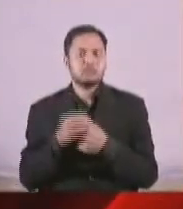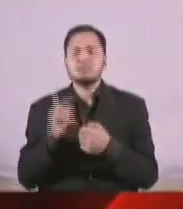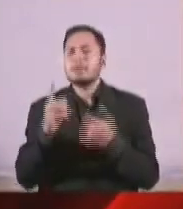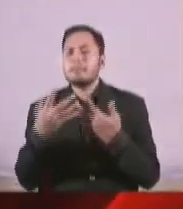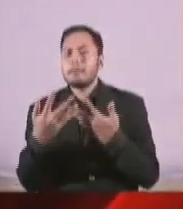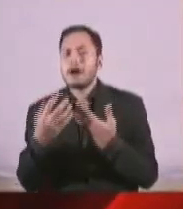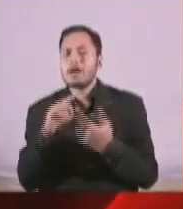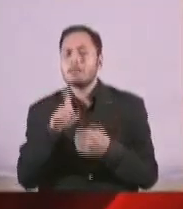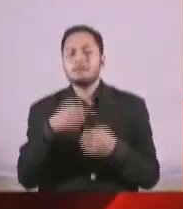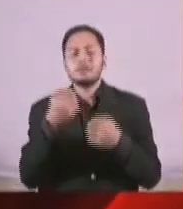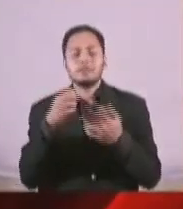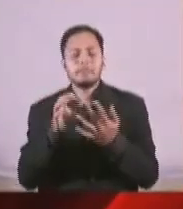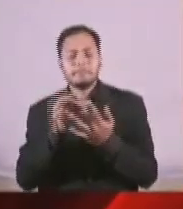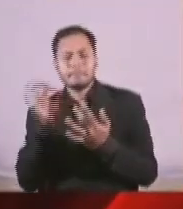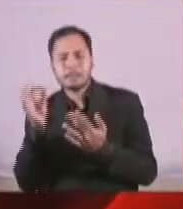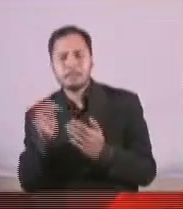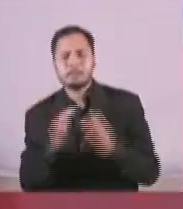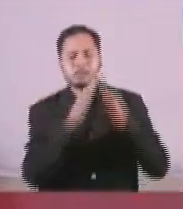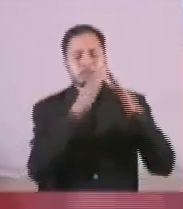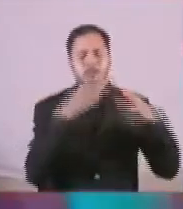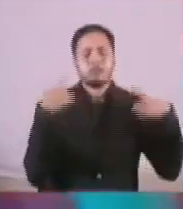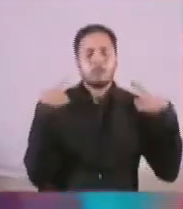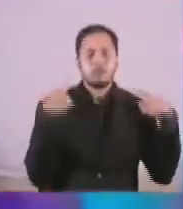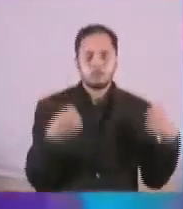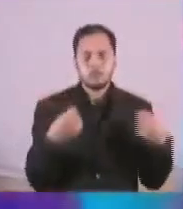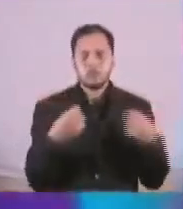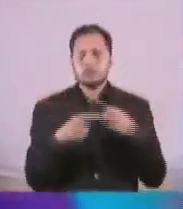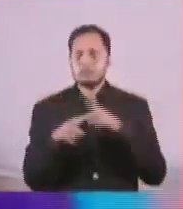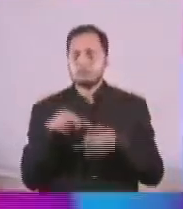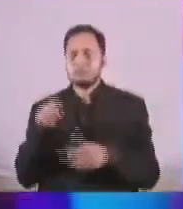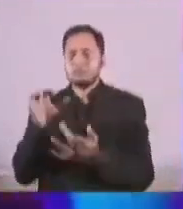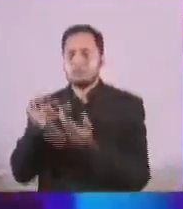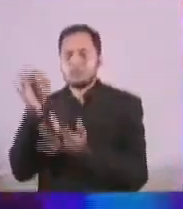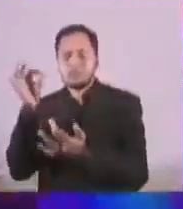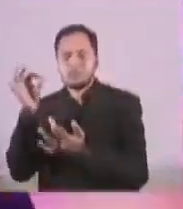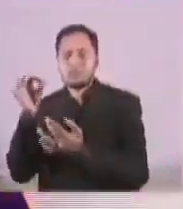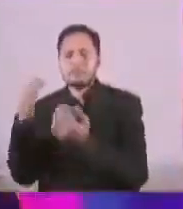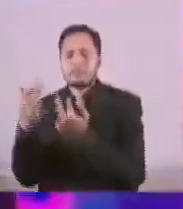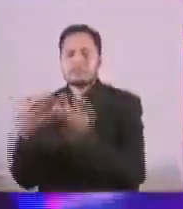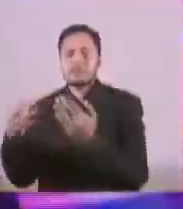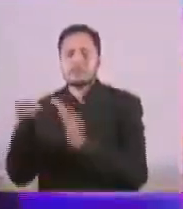waktu? Sudah cukup? Sudah cukup? Terima kasih.